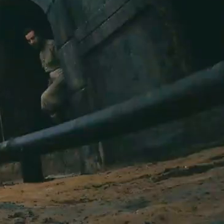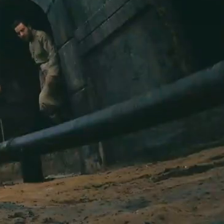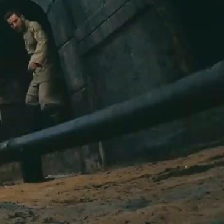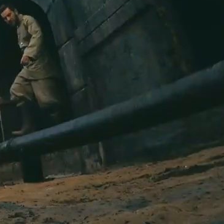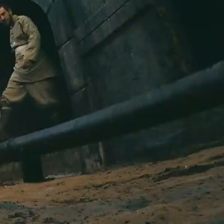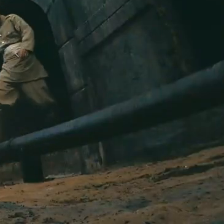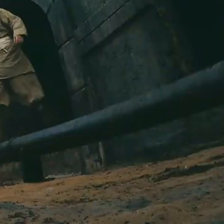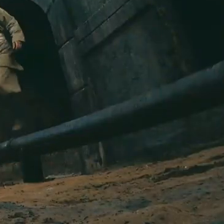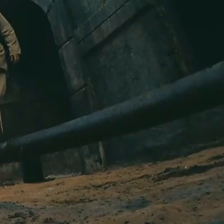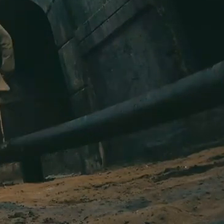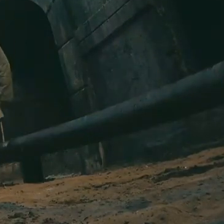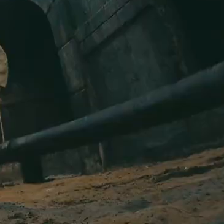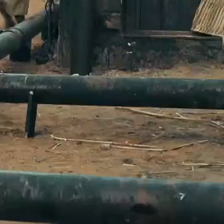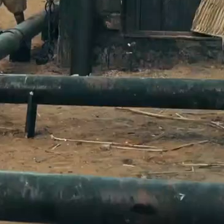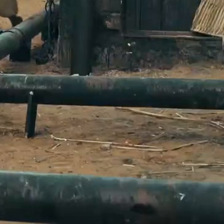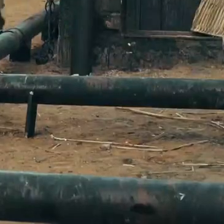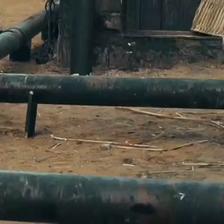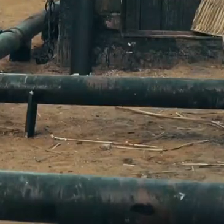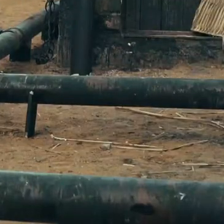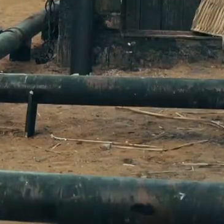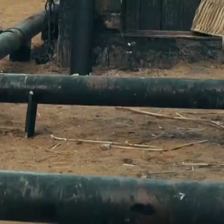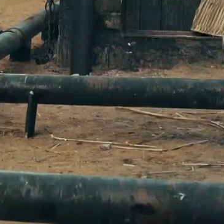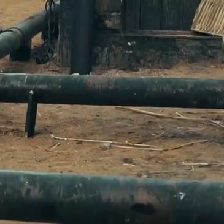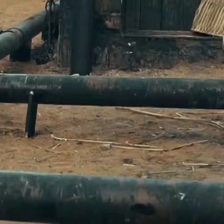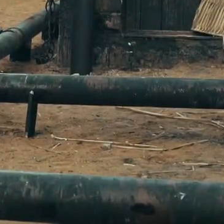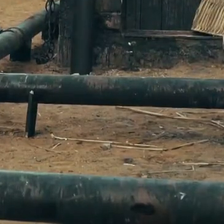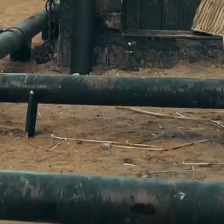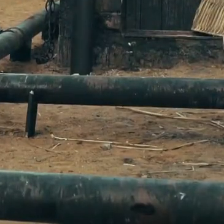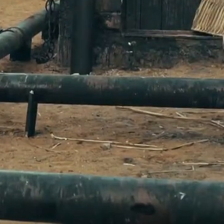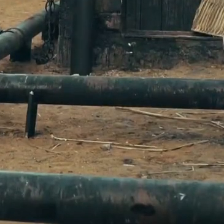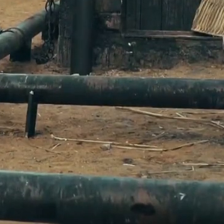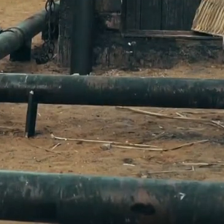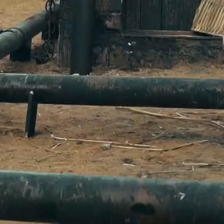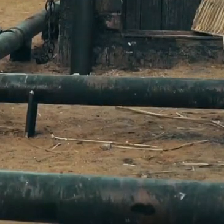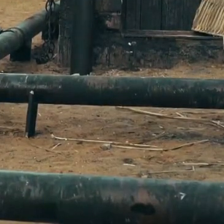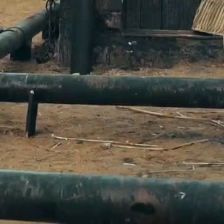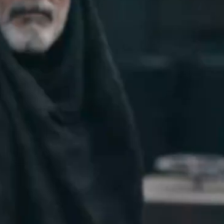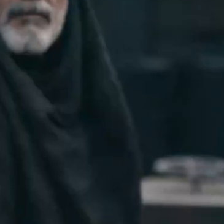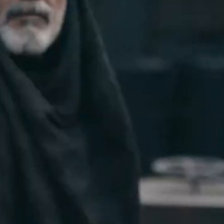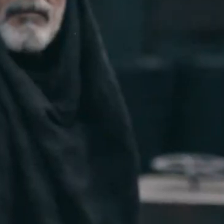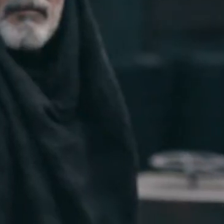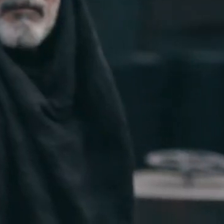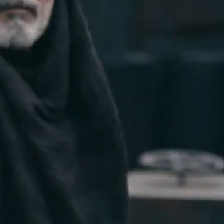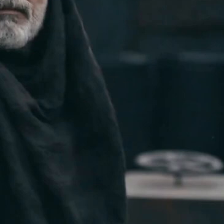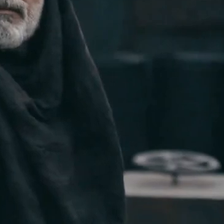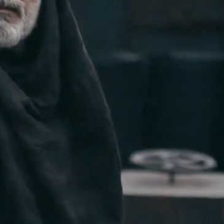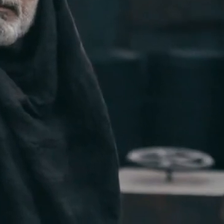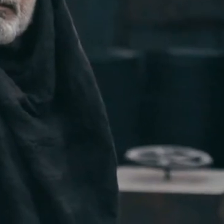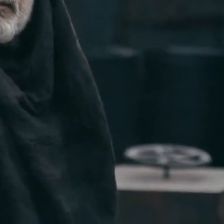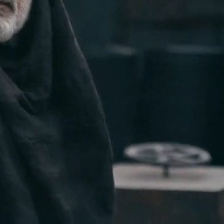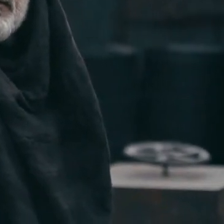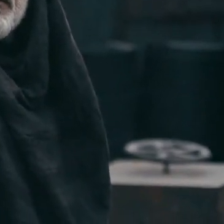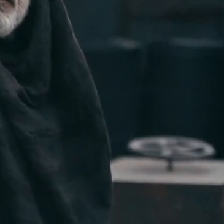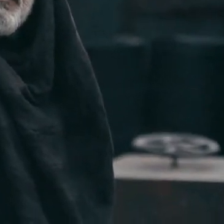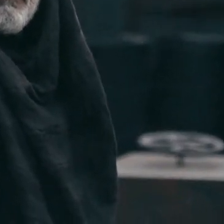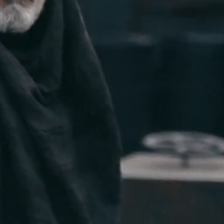Mehmet ile Sait rafinerideki depo gibi bir yerden çıktı. Biraz ileride duran Mevlüt ve Ömer ikiliye bakarak göz